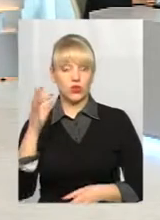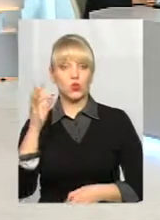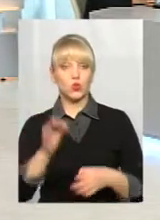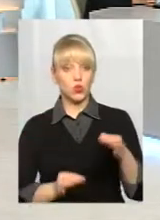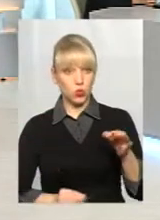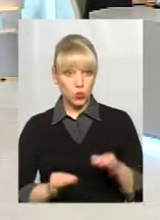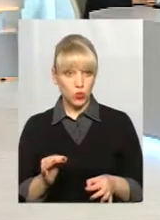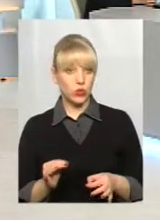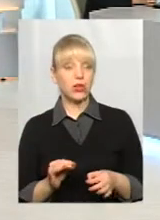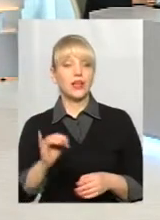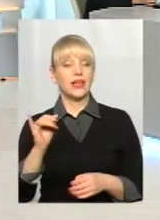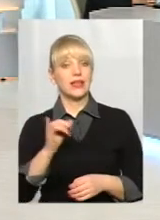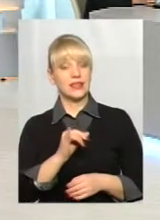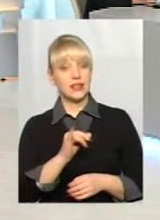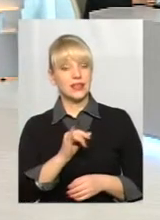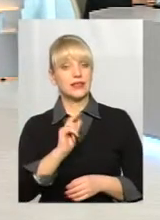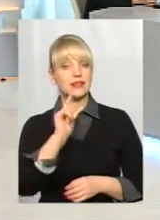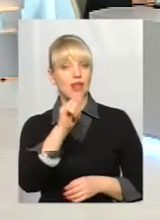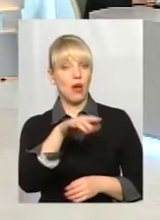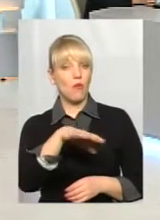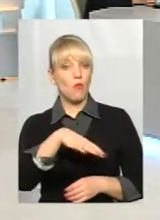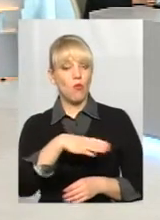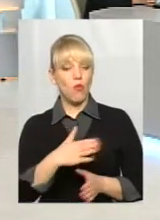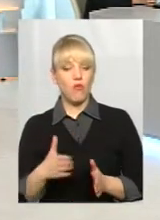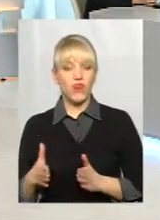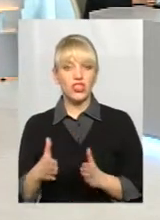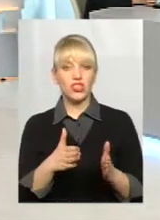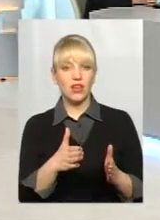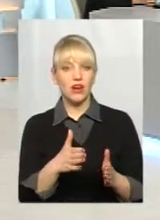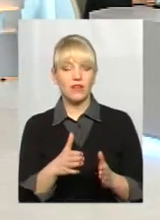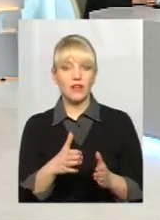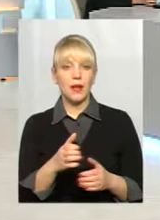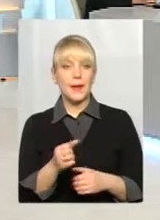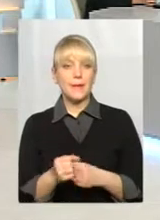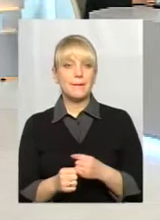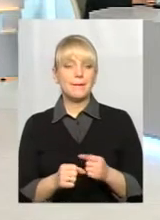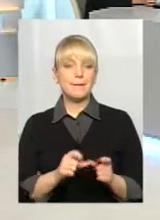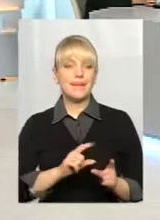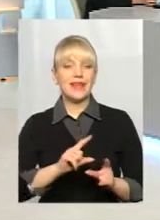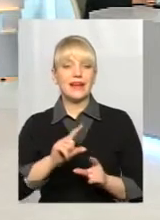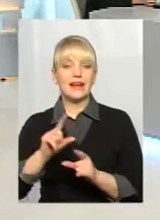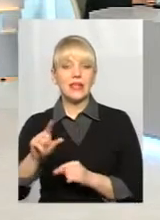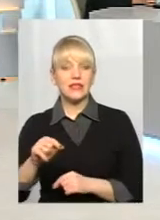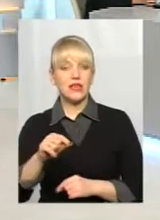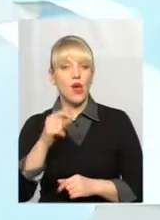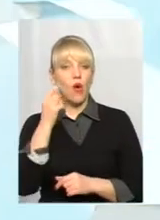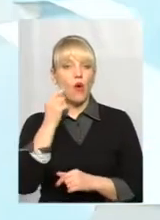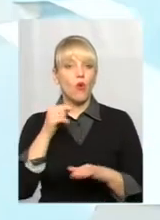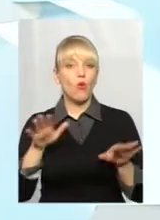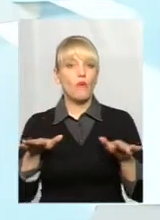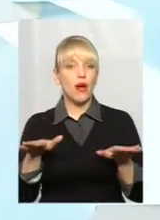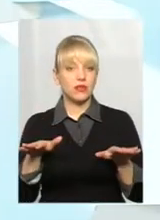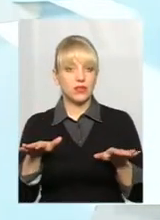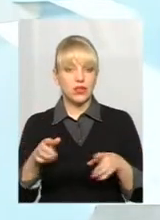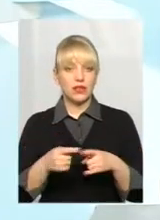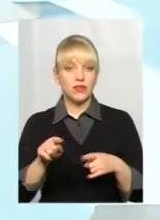І, значить, там був шлях міграції в комах, так? От. І вони